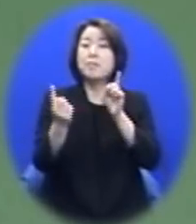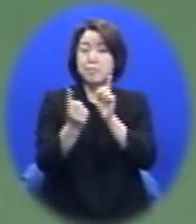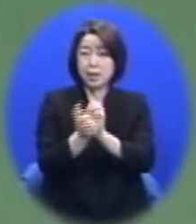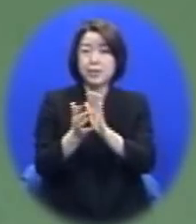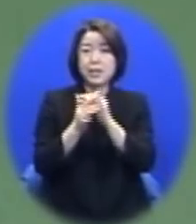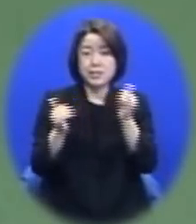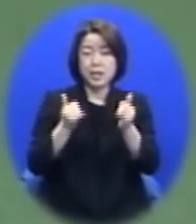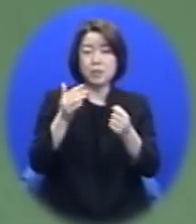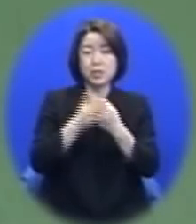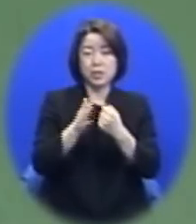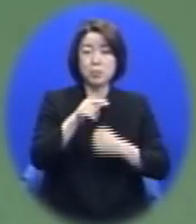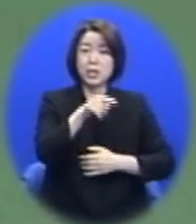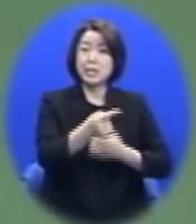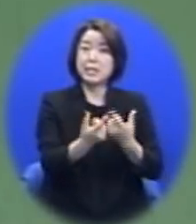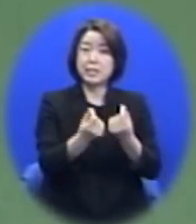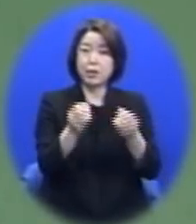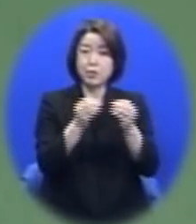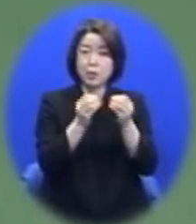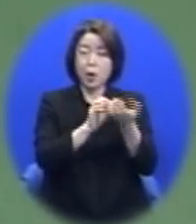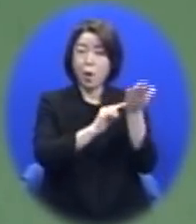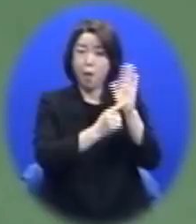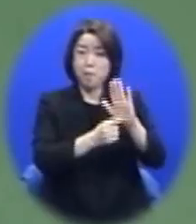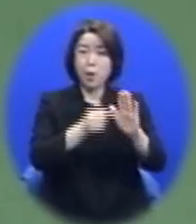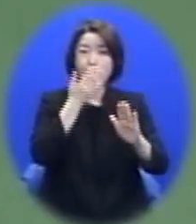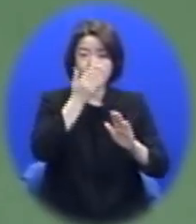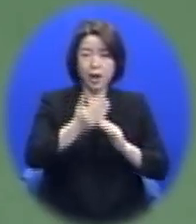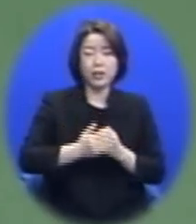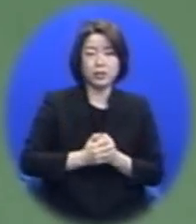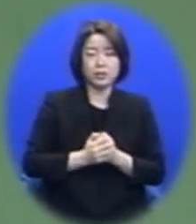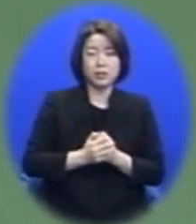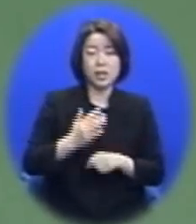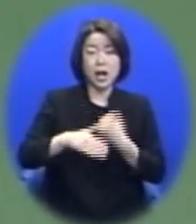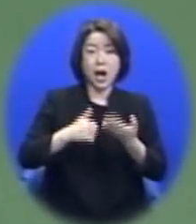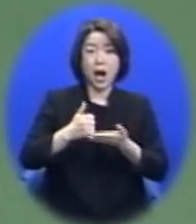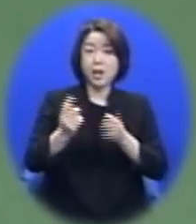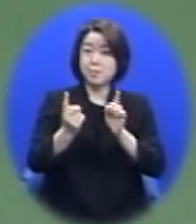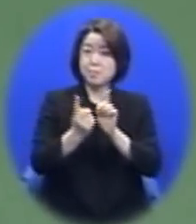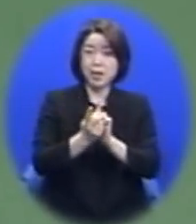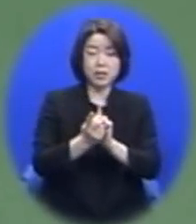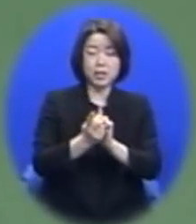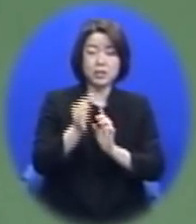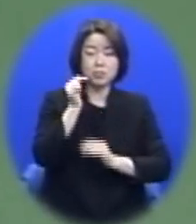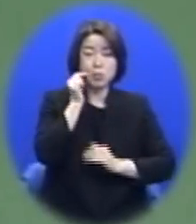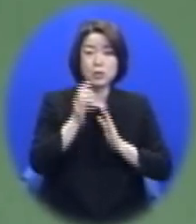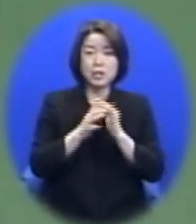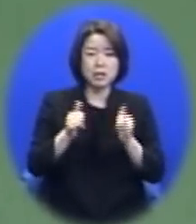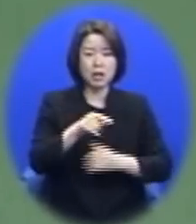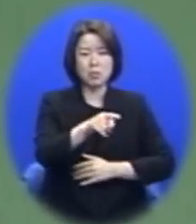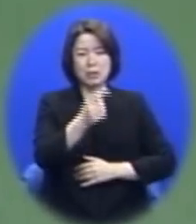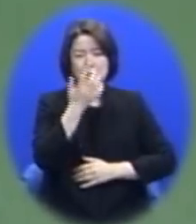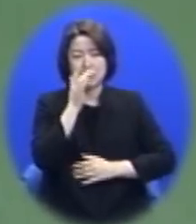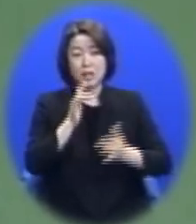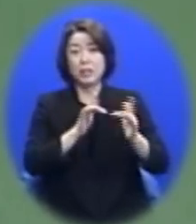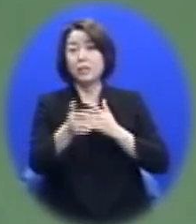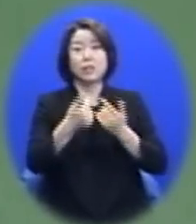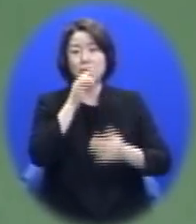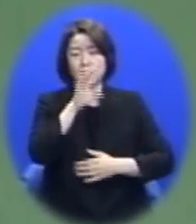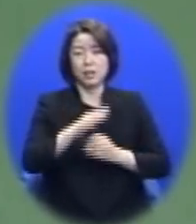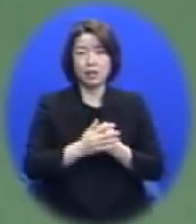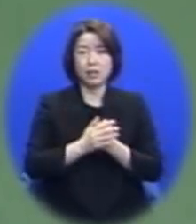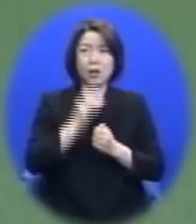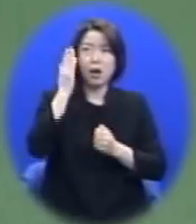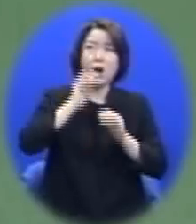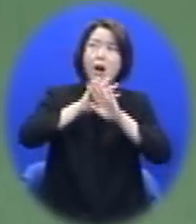이렇게 표현하는 거예요. 하나님을 만나지 못한 사람은 말도 안 되는 이야기입니다. 하늘과